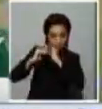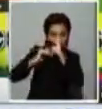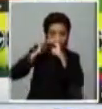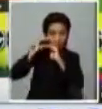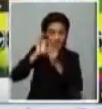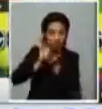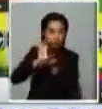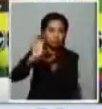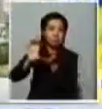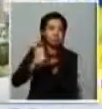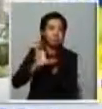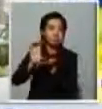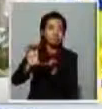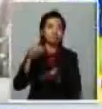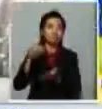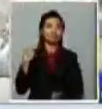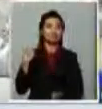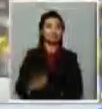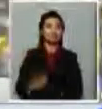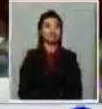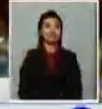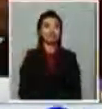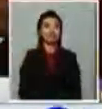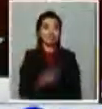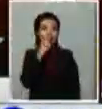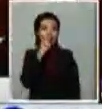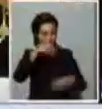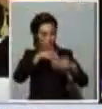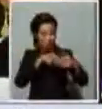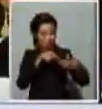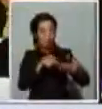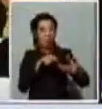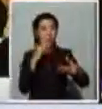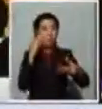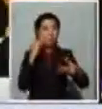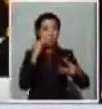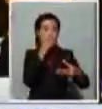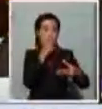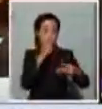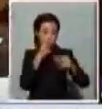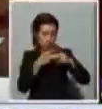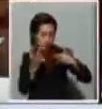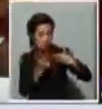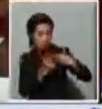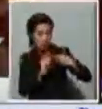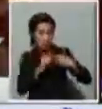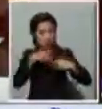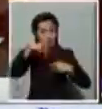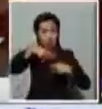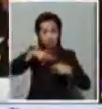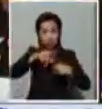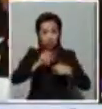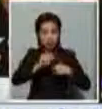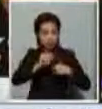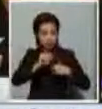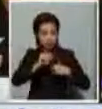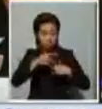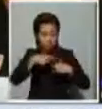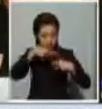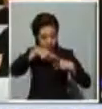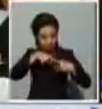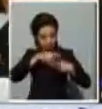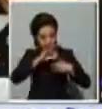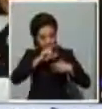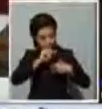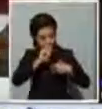อย ๆว้าวโหแพ็คเกจจิ้งน่ารักเลยใช้ชื่อว่า PFT นี่หรือเปล่า ครับย่อมาจากผลอัมไพฟรุต